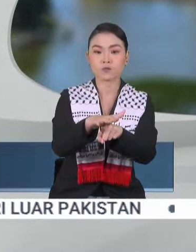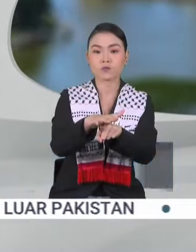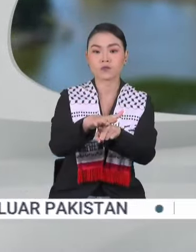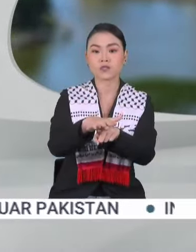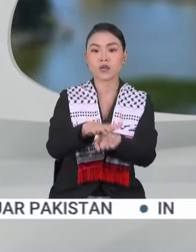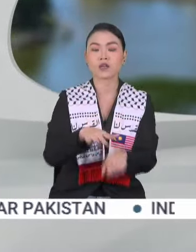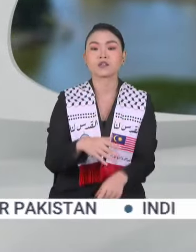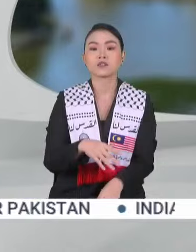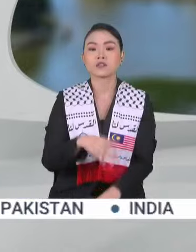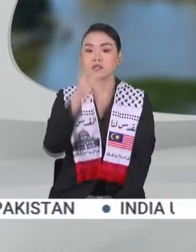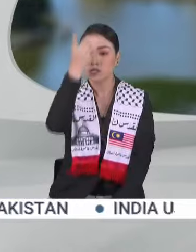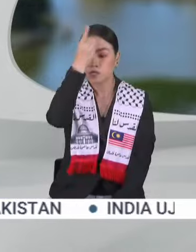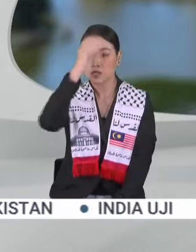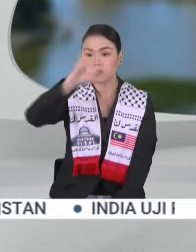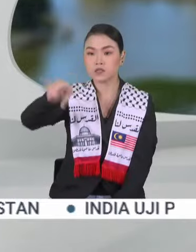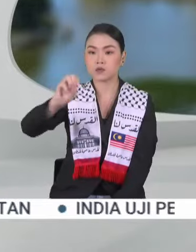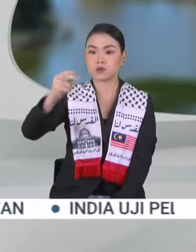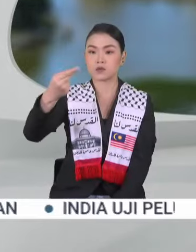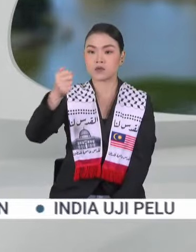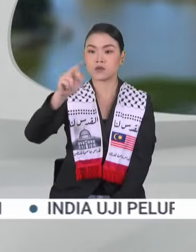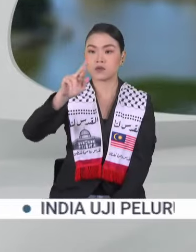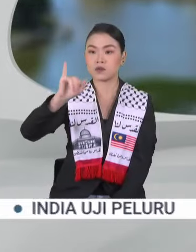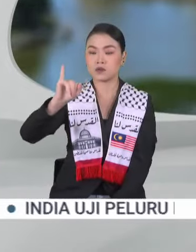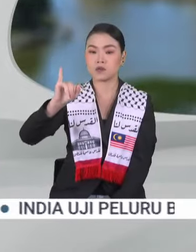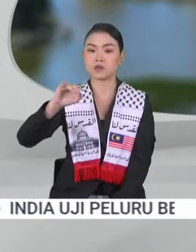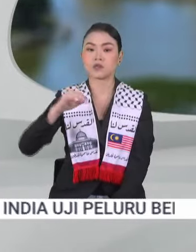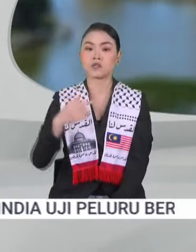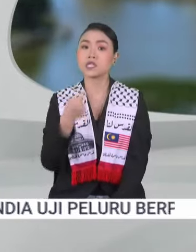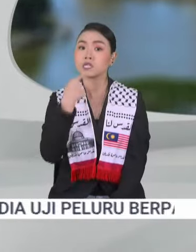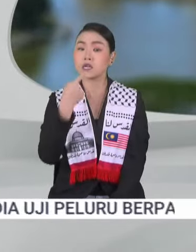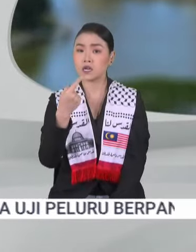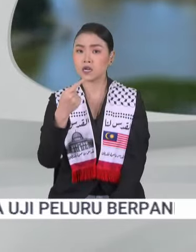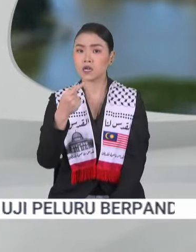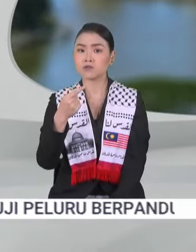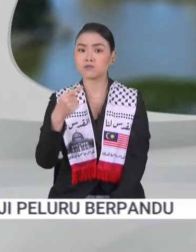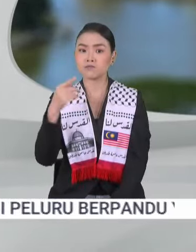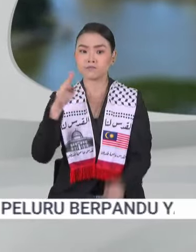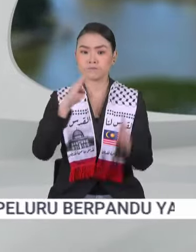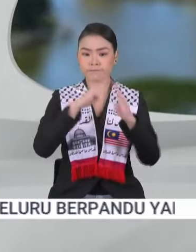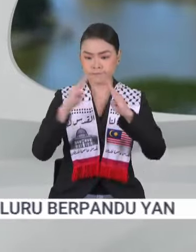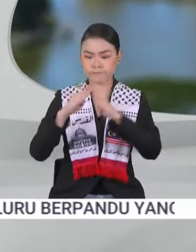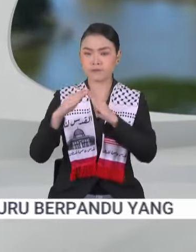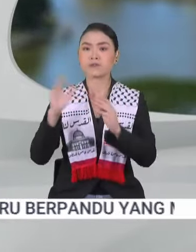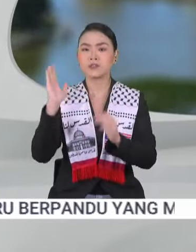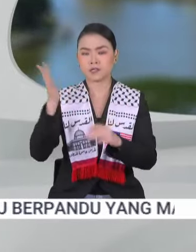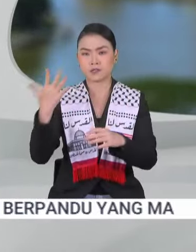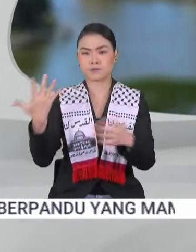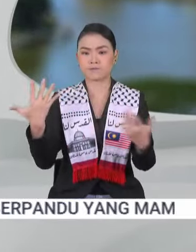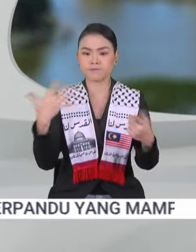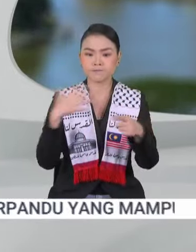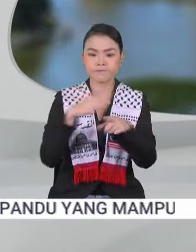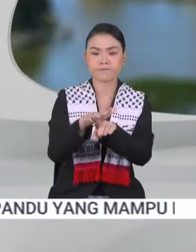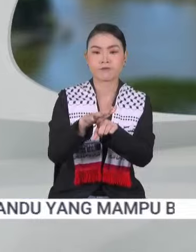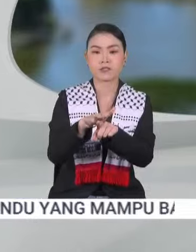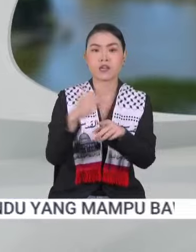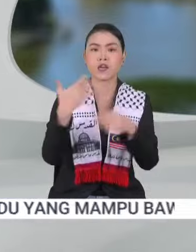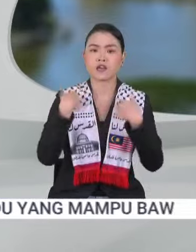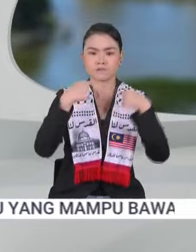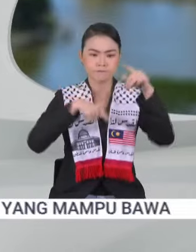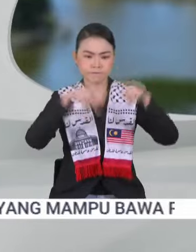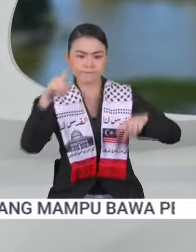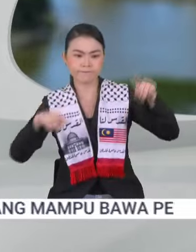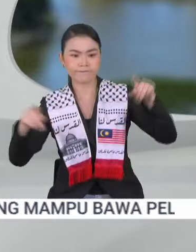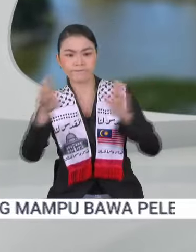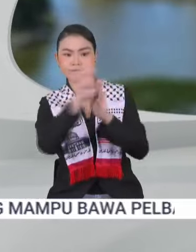dattinggi Tan Sri Abang Johari ton openg membolehkan negeri ini menjadi lebih bersatu dan Harmoni walaupun terdapat kepelbagaian latar